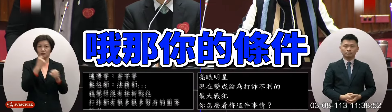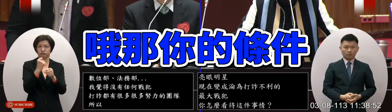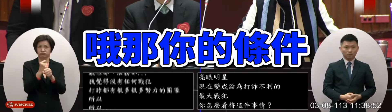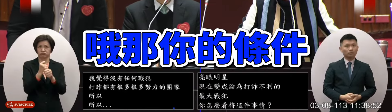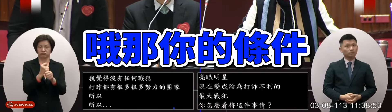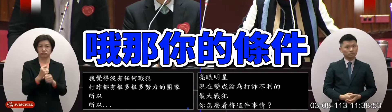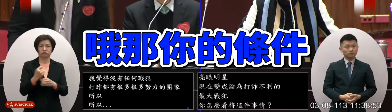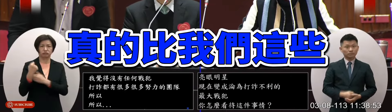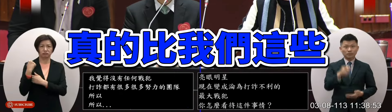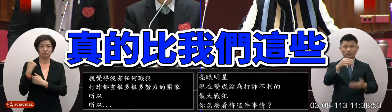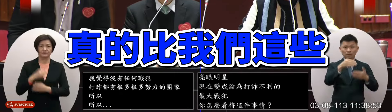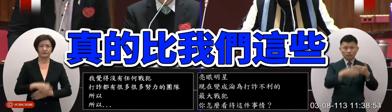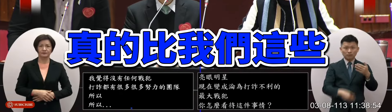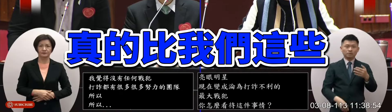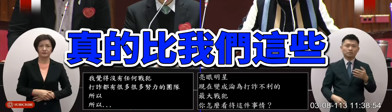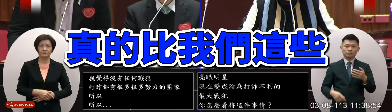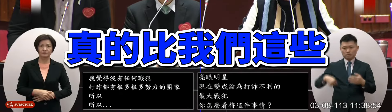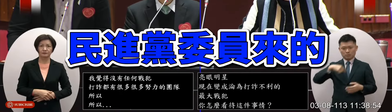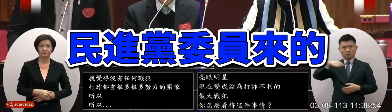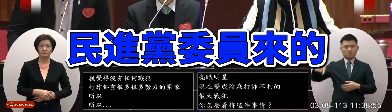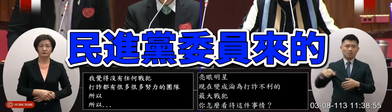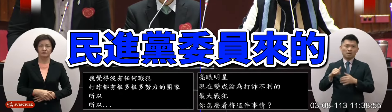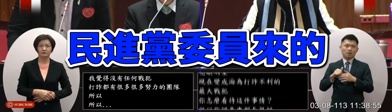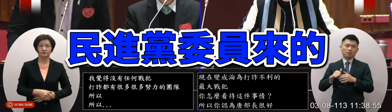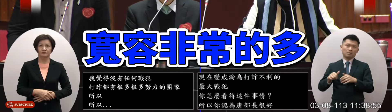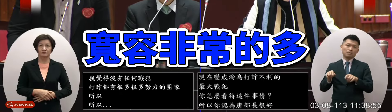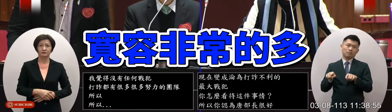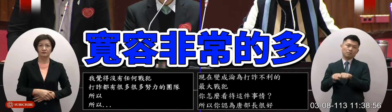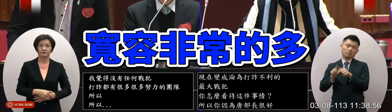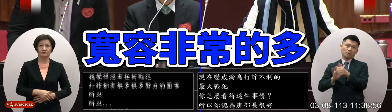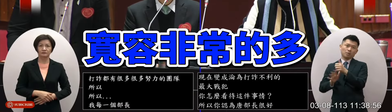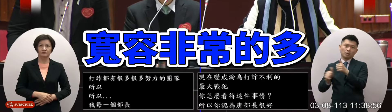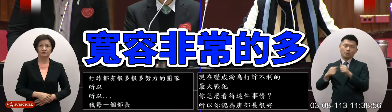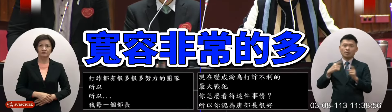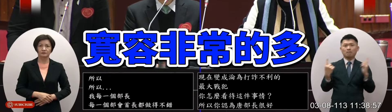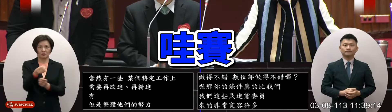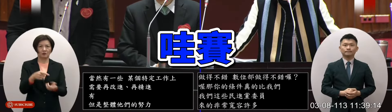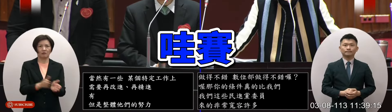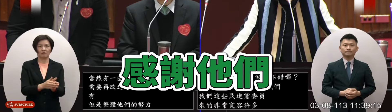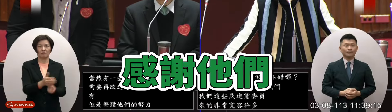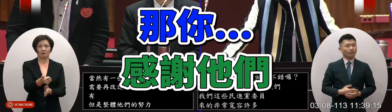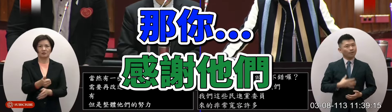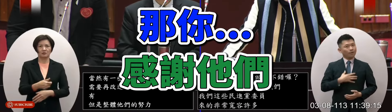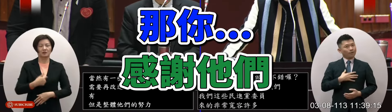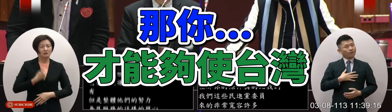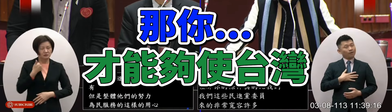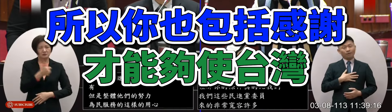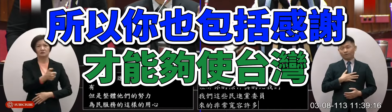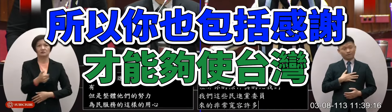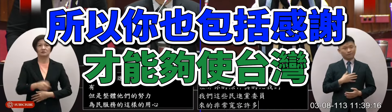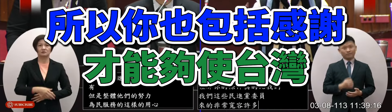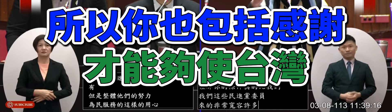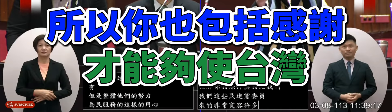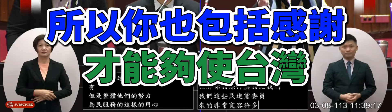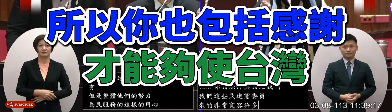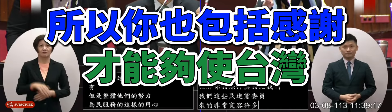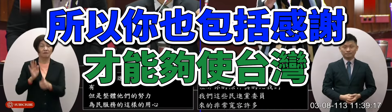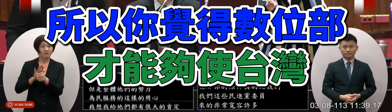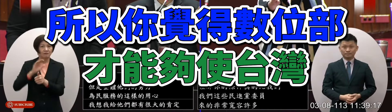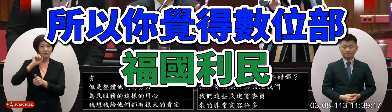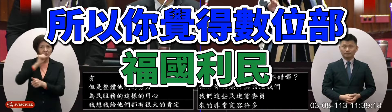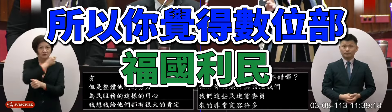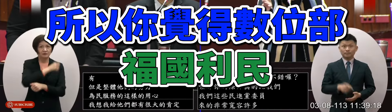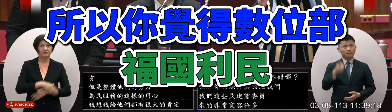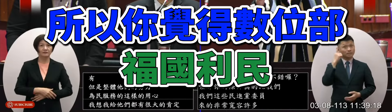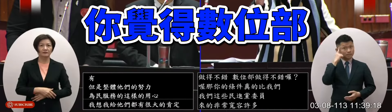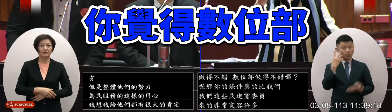那你的条件真的比我们这些民进的委员来的宽容非常的多。 哇塞，感谢他们。 你要改，所以你也包括改些